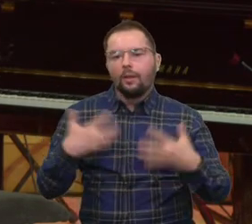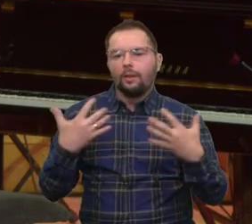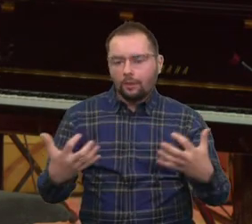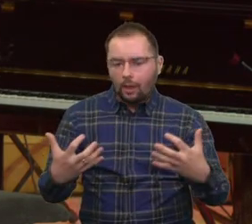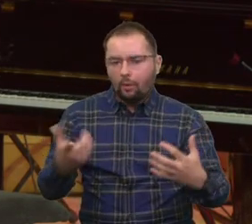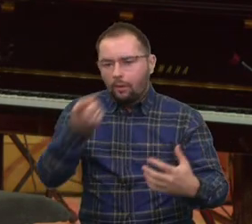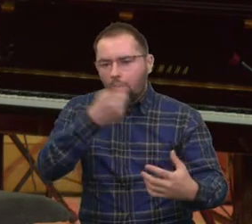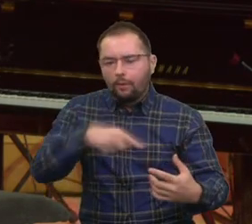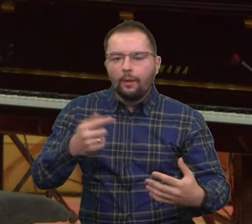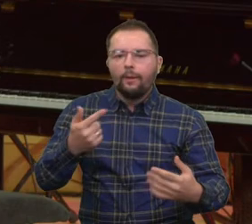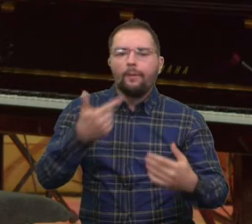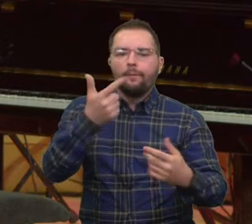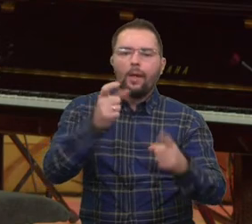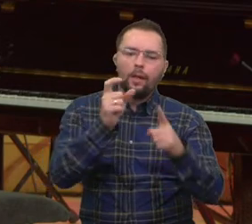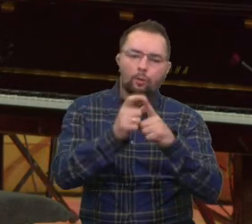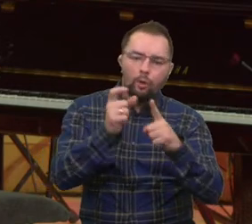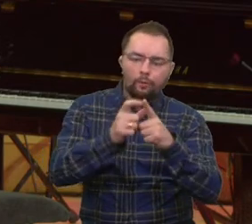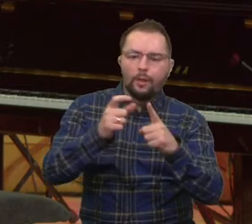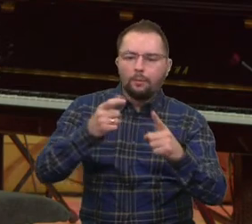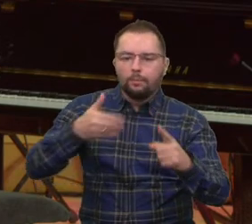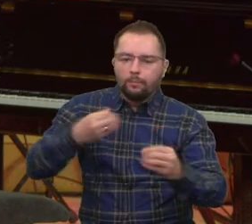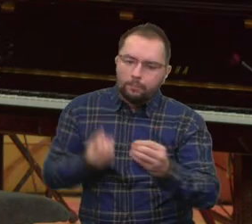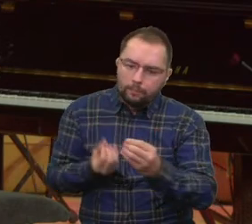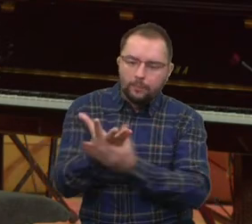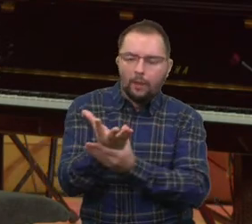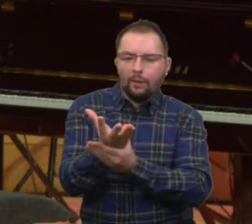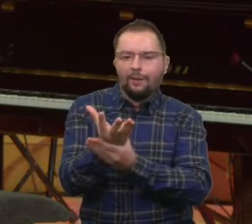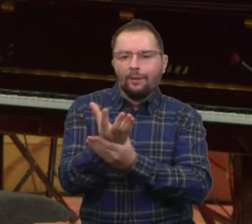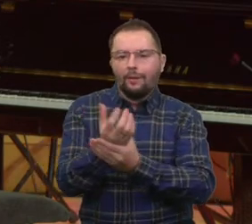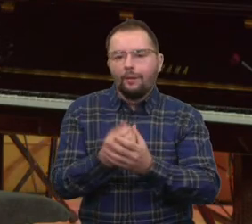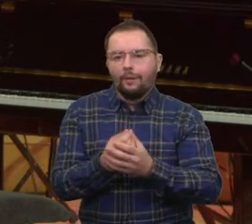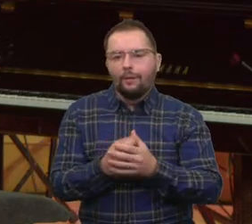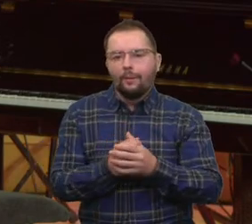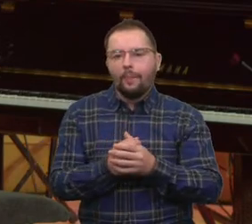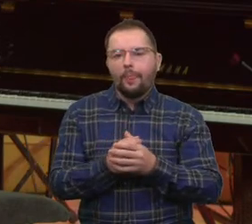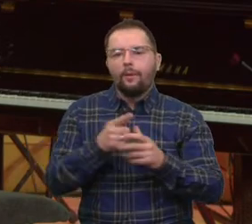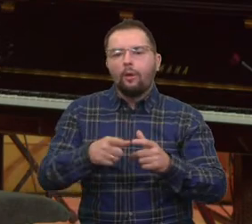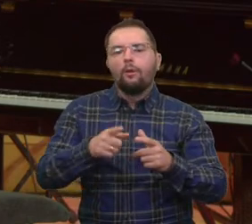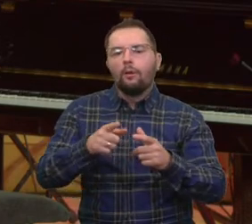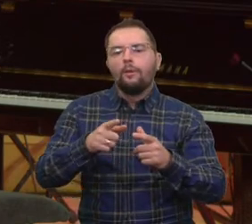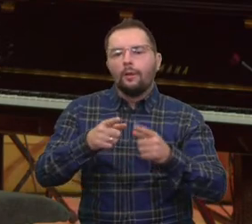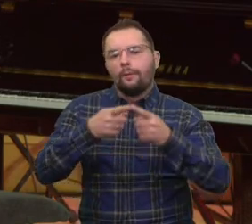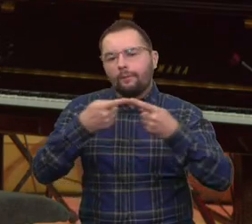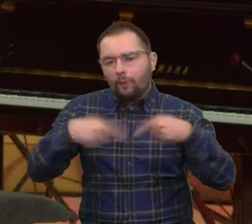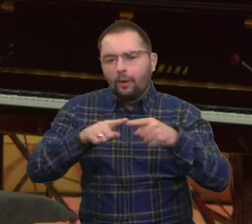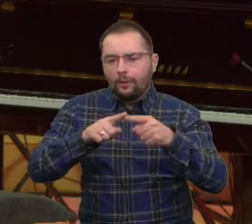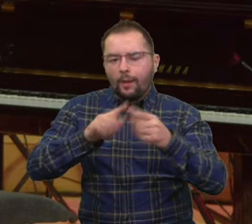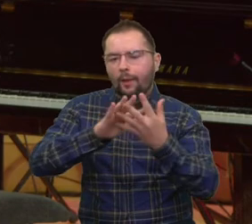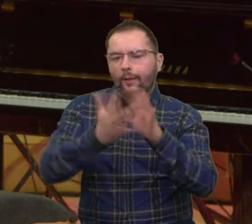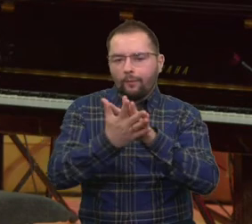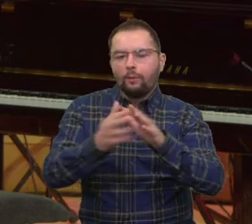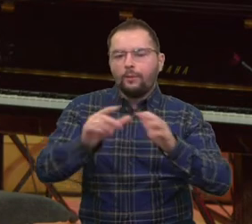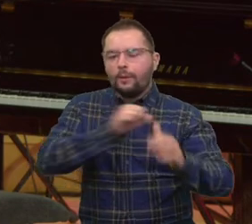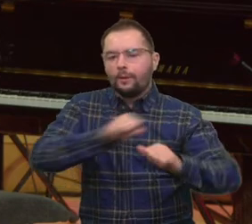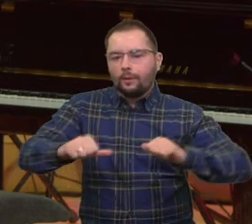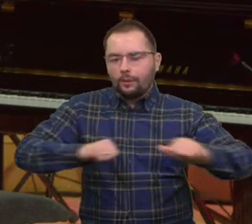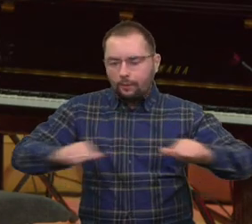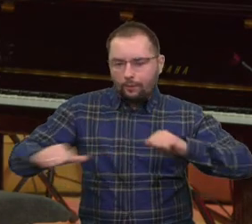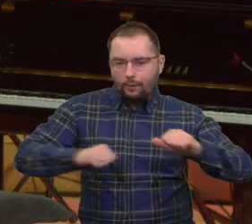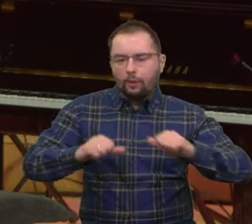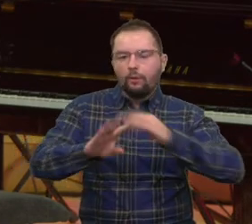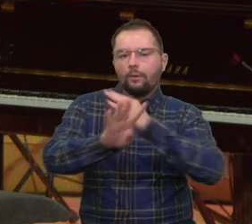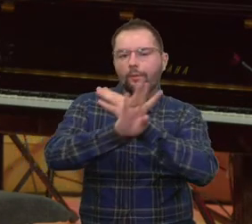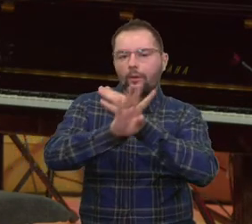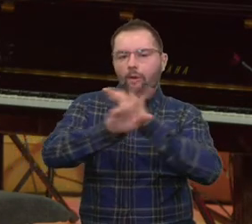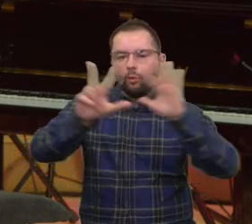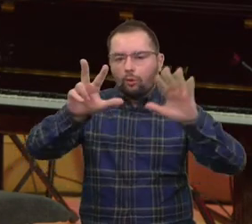tym powiedzieć dwa słowa bardzo krótko. Bo dokonanie reformy samorządowej w